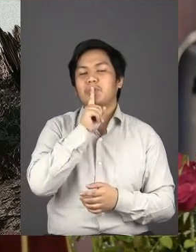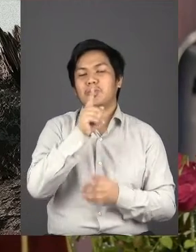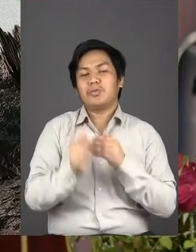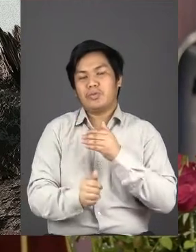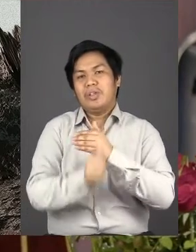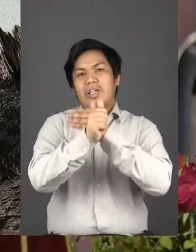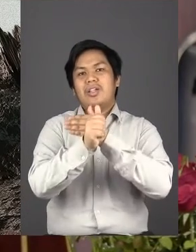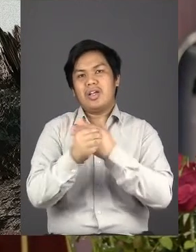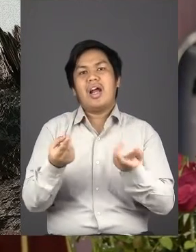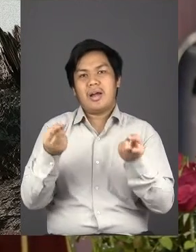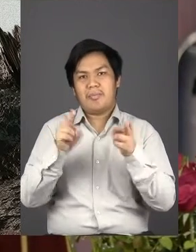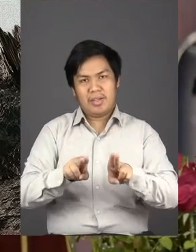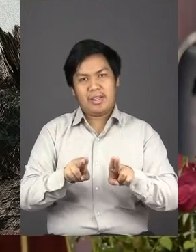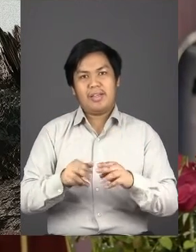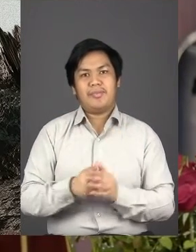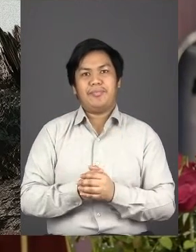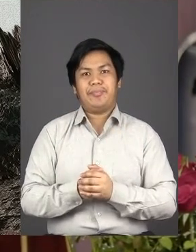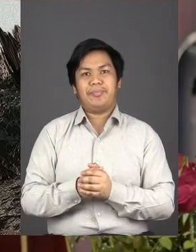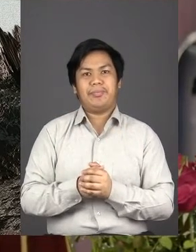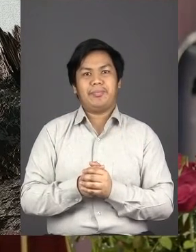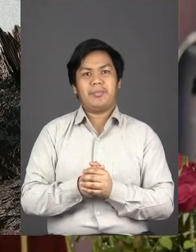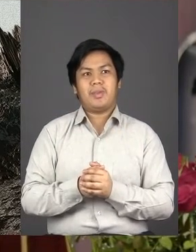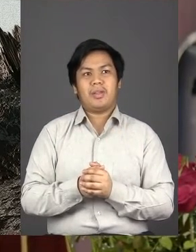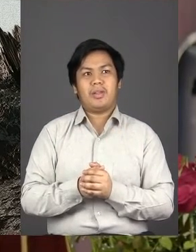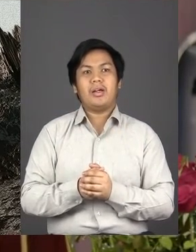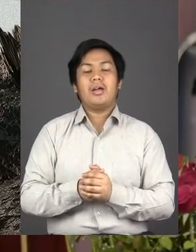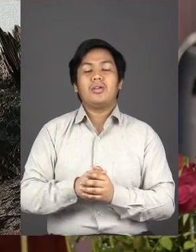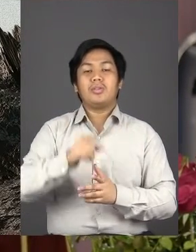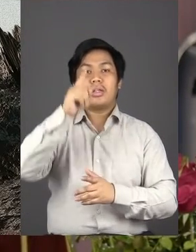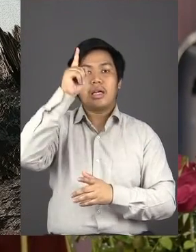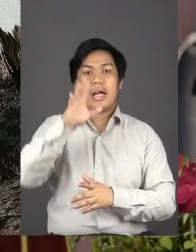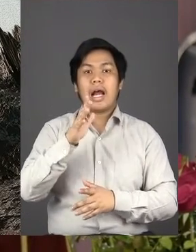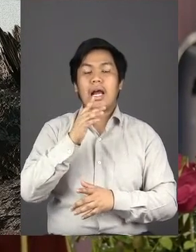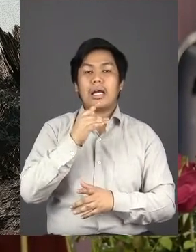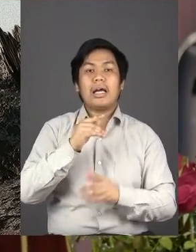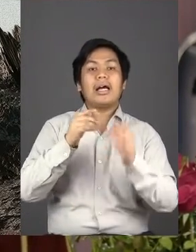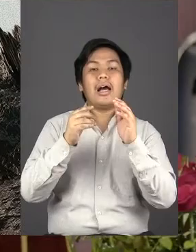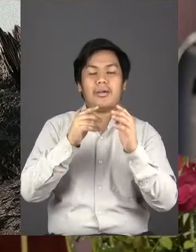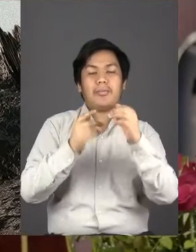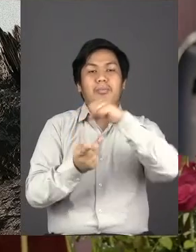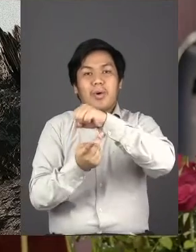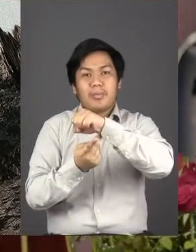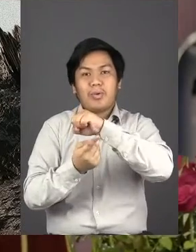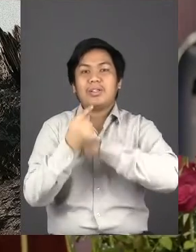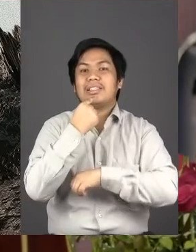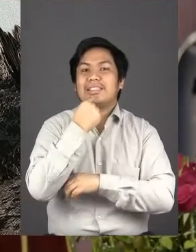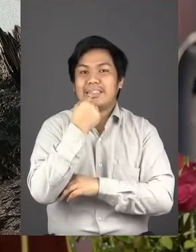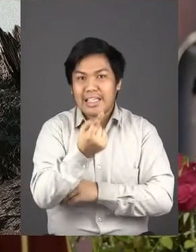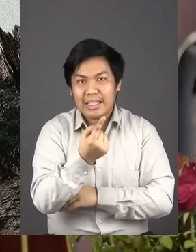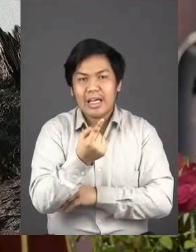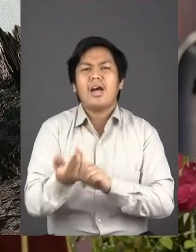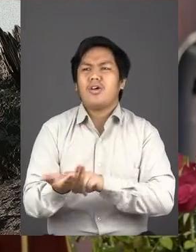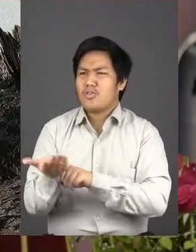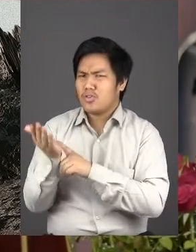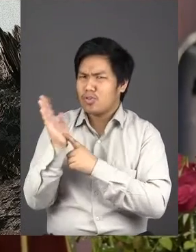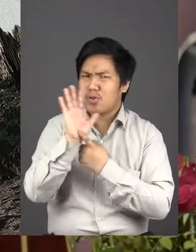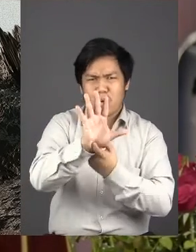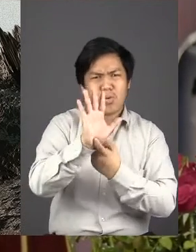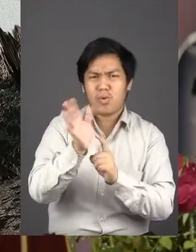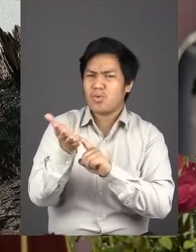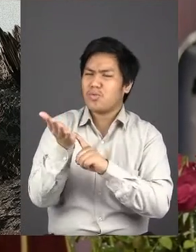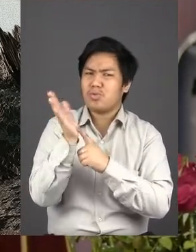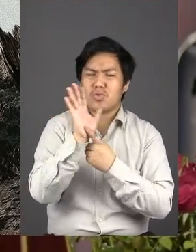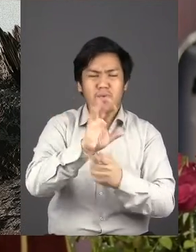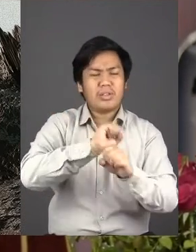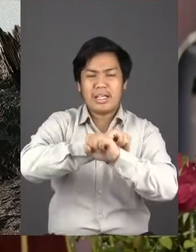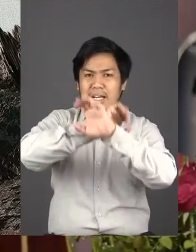kanilang haharapin. Kaya ang tagubilin sa atin ni Pablo, instead, expose them. You shine as